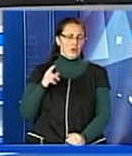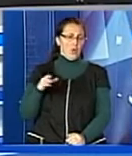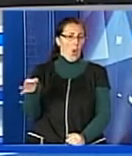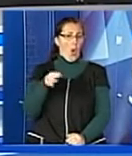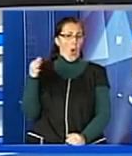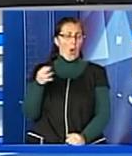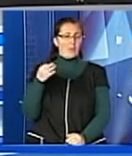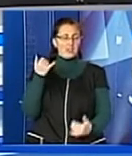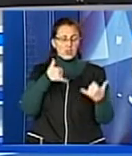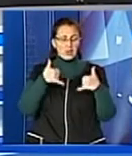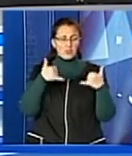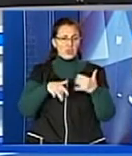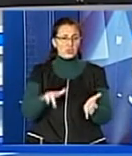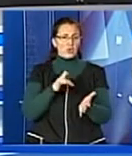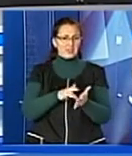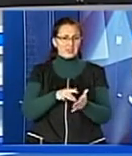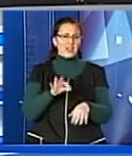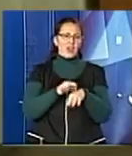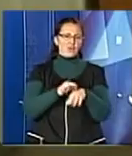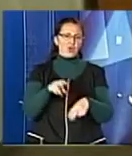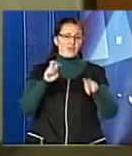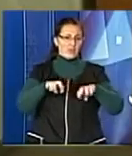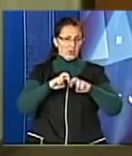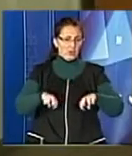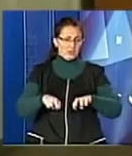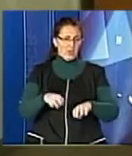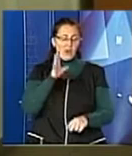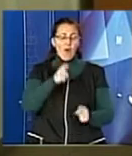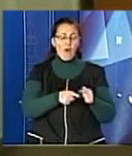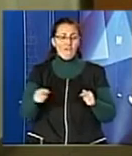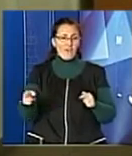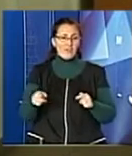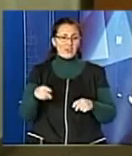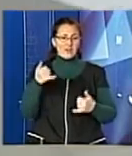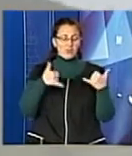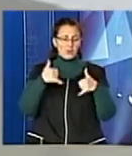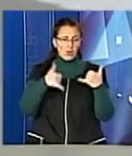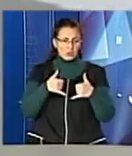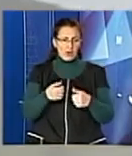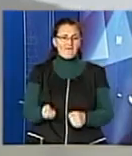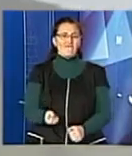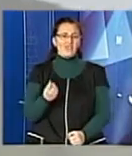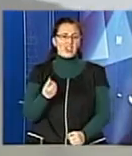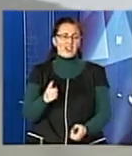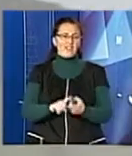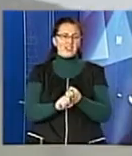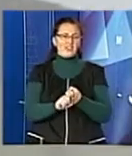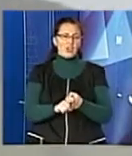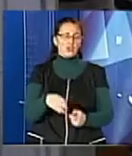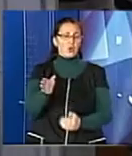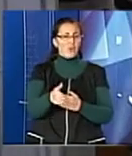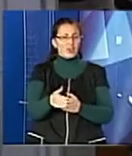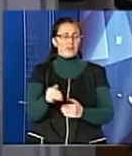обласного лабораторного центру. Зокрема, інфекцію під час лабораторних досліджень виявили в рибі та м'ясі. Нагадаю, що